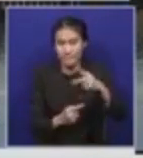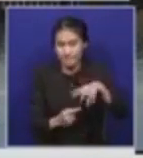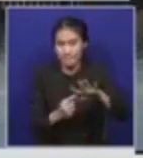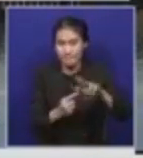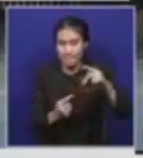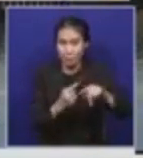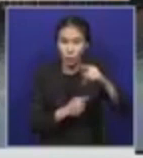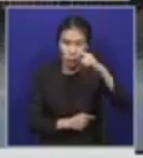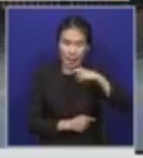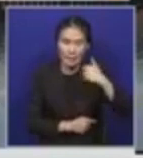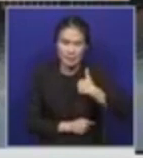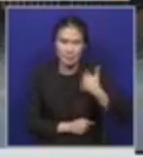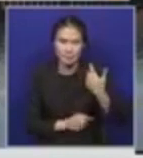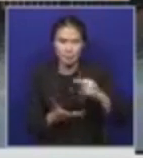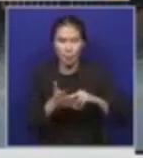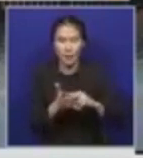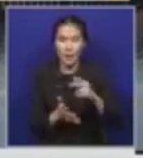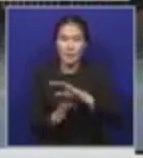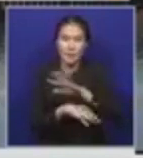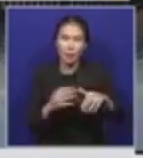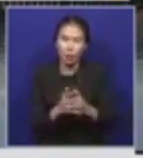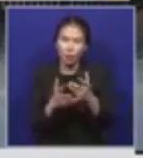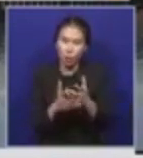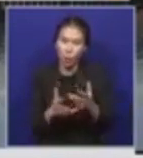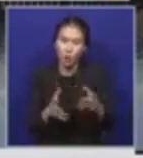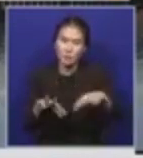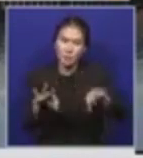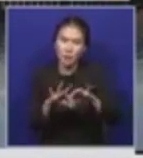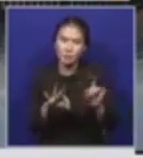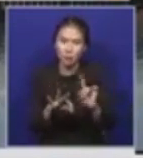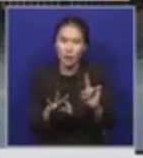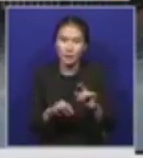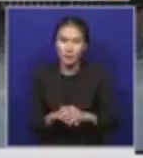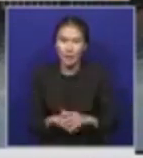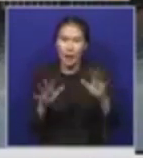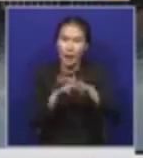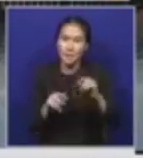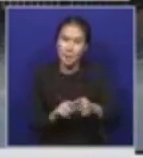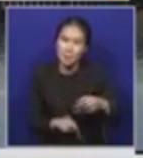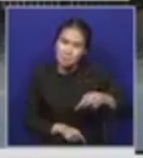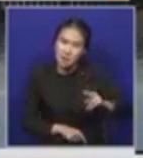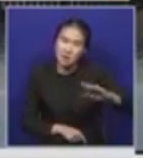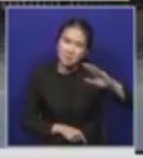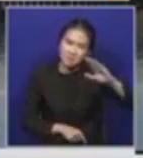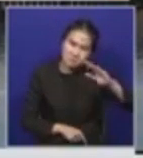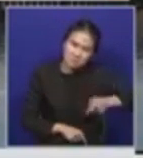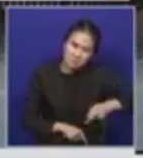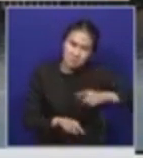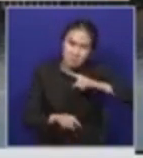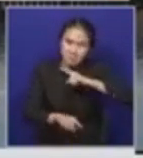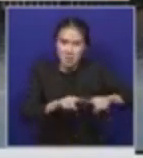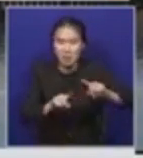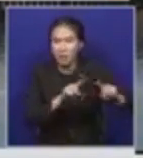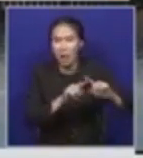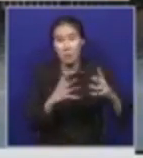ครับเราอาจจะไม่มีอาวุธที่รุนแรงนะครับเราอาจจะไม่มีการสื่อสารที่ดีแ